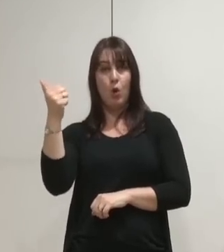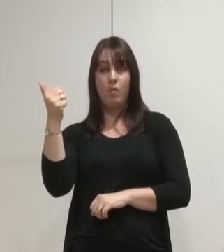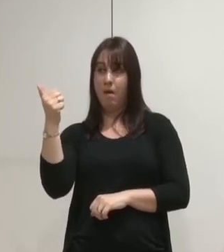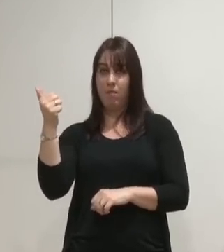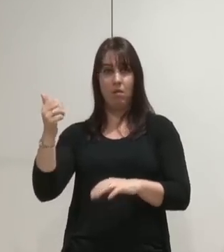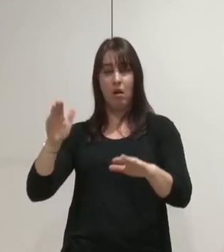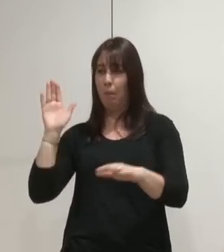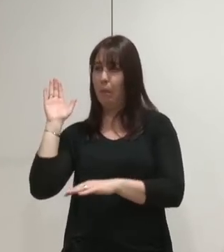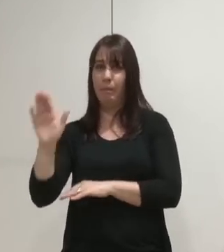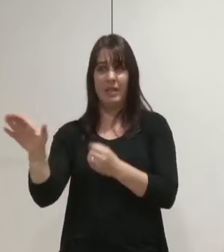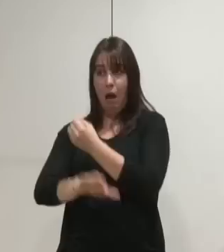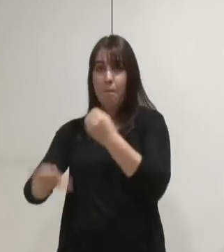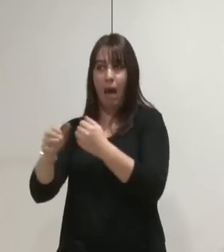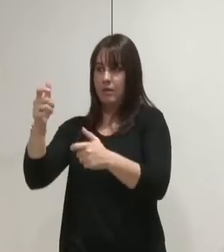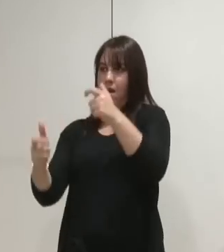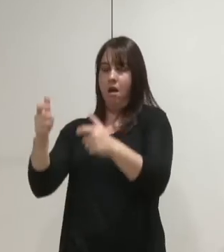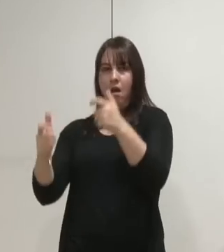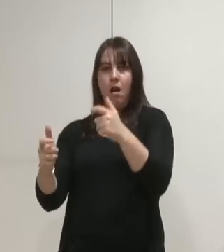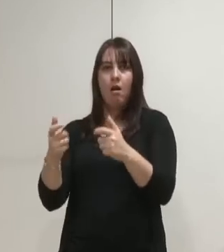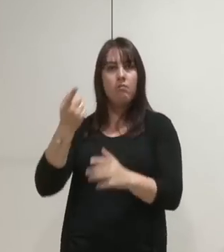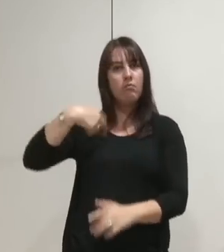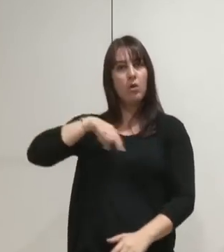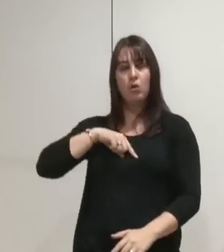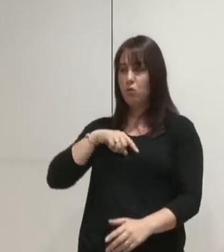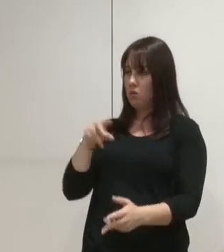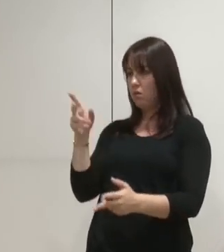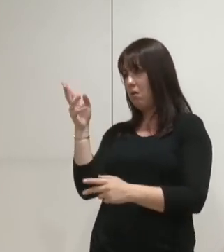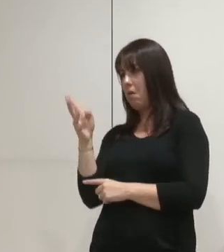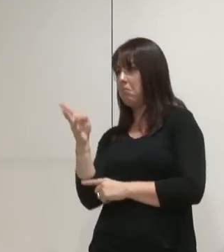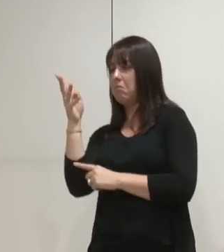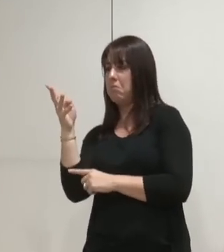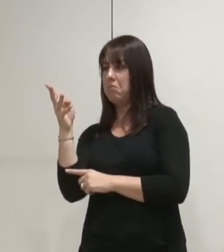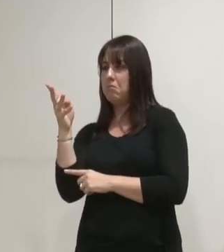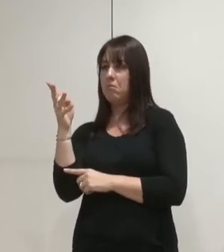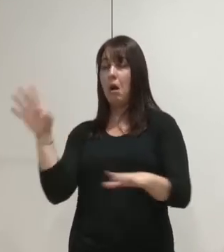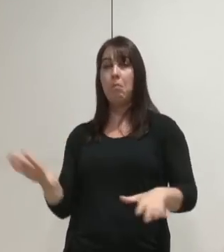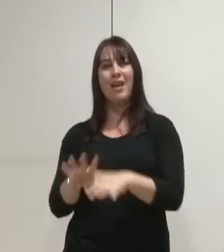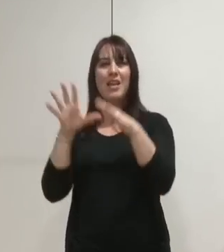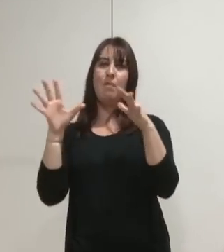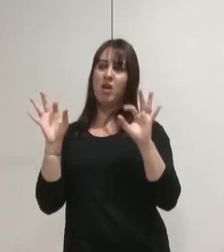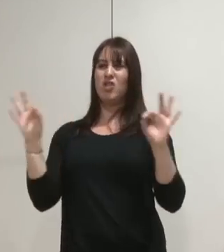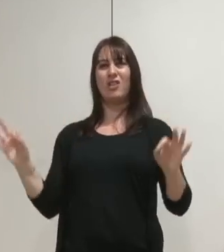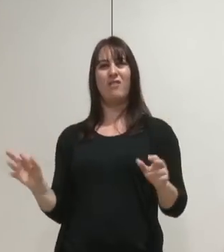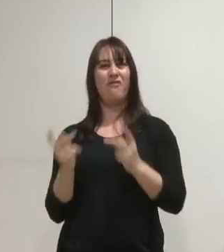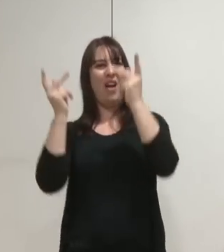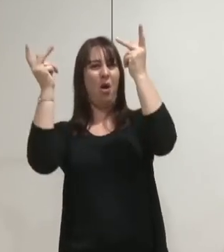cœur et qui à nos yeux perd une partie de la crédibilité qu'aucun d'entre nous n'avait pourtant